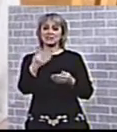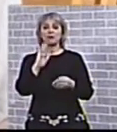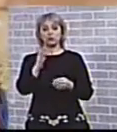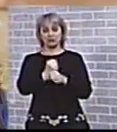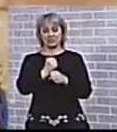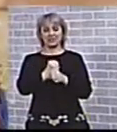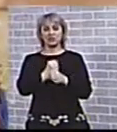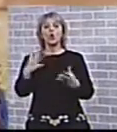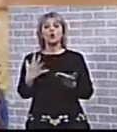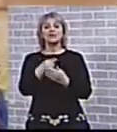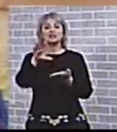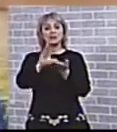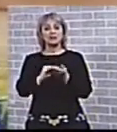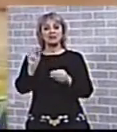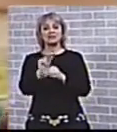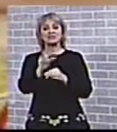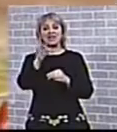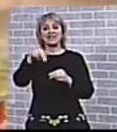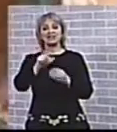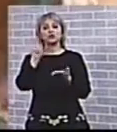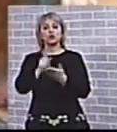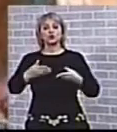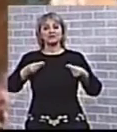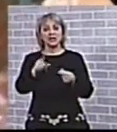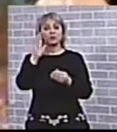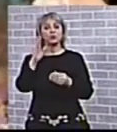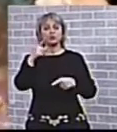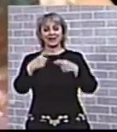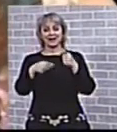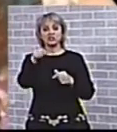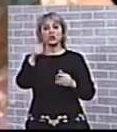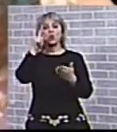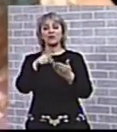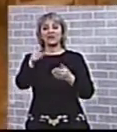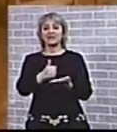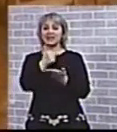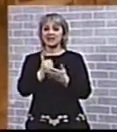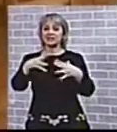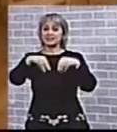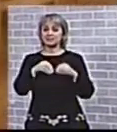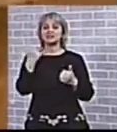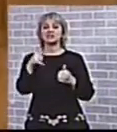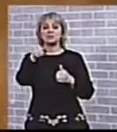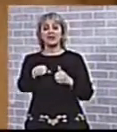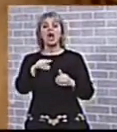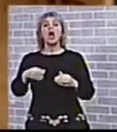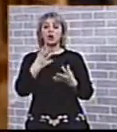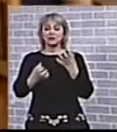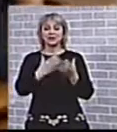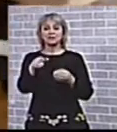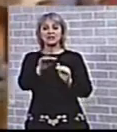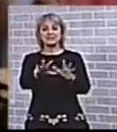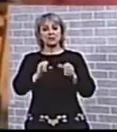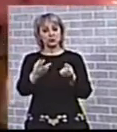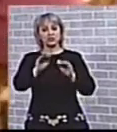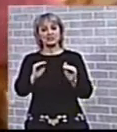делать? Удачный пример воспитания Риты должен вдохновить будущих родителей, уверена глава семейства. Сейчас те охотно разбирают малышей, а